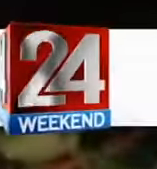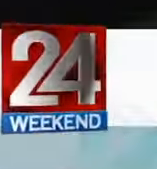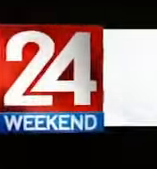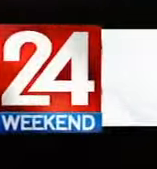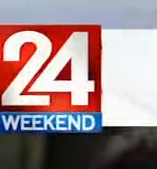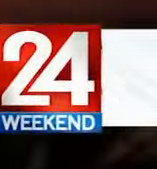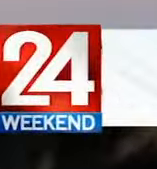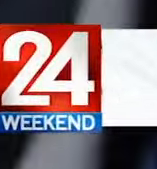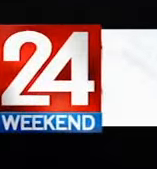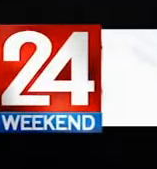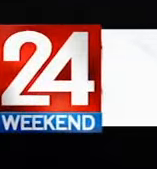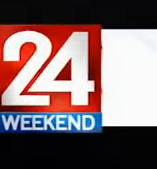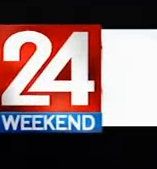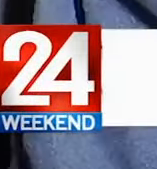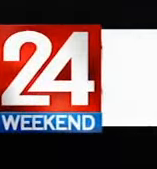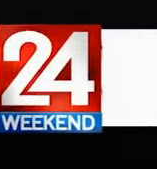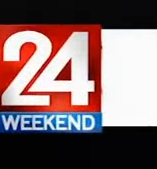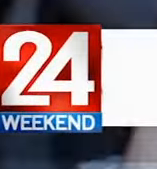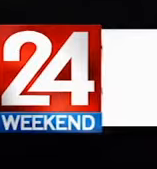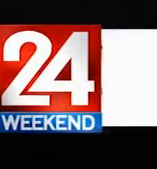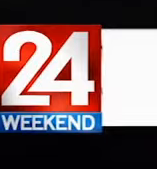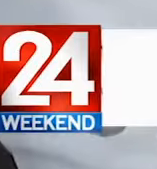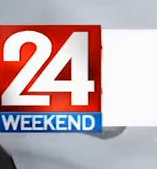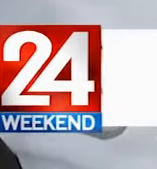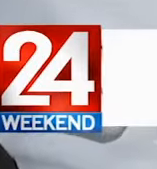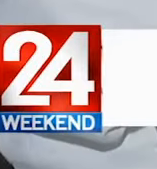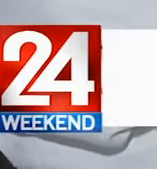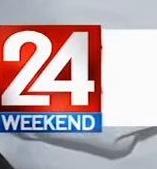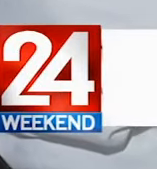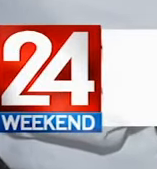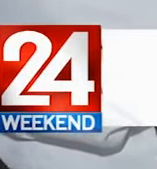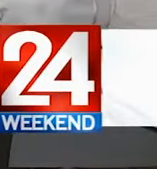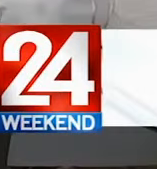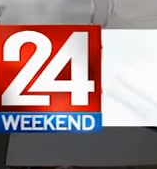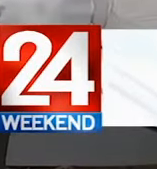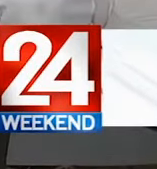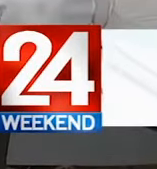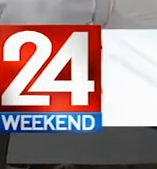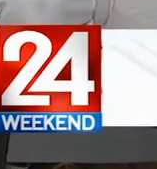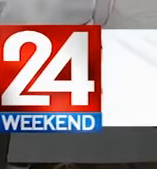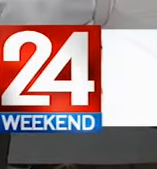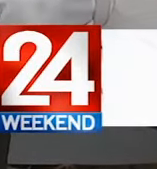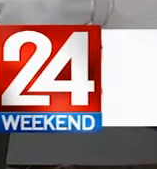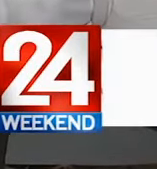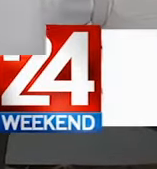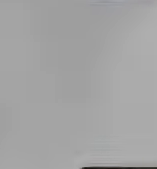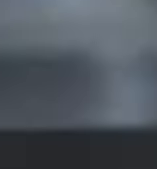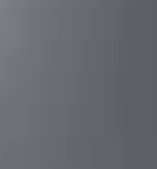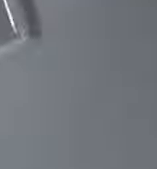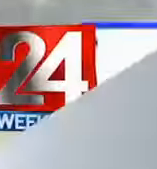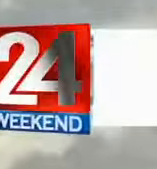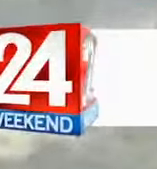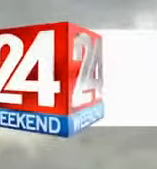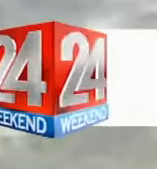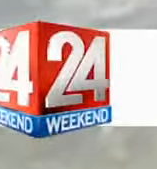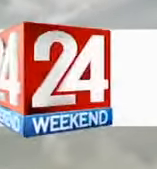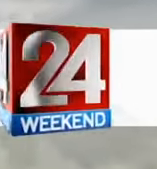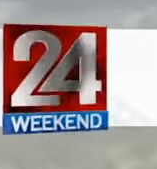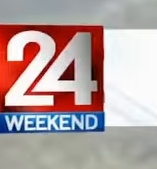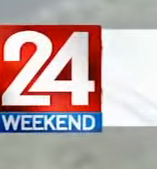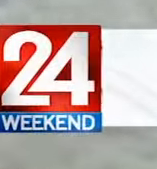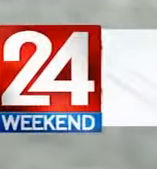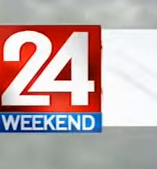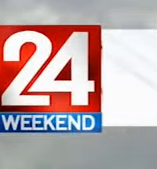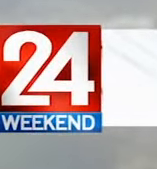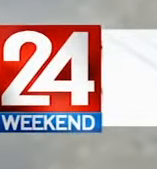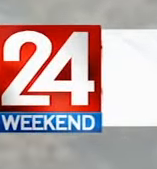7 pinangako ang maging model, kabilang isang minor de edad, ipinain pala sa sex trafficking. Saan tayo